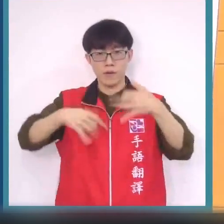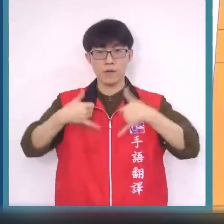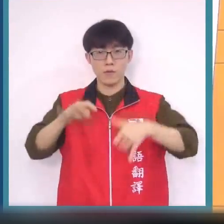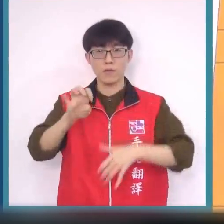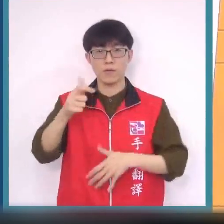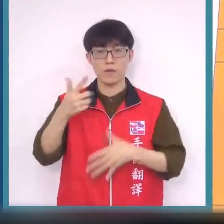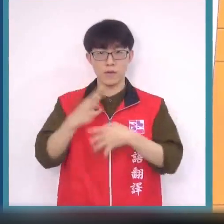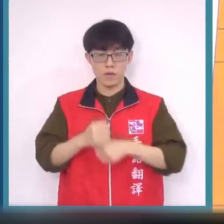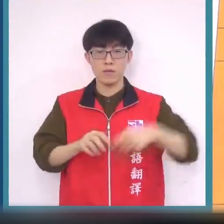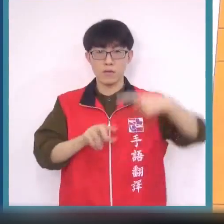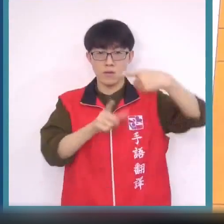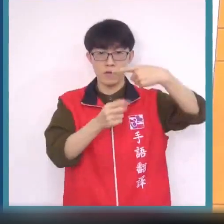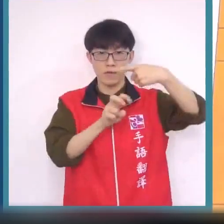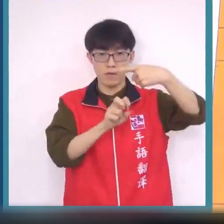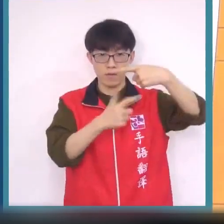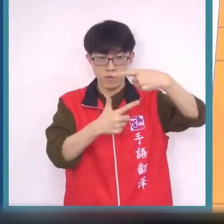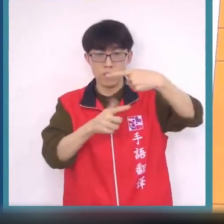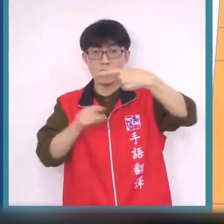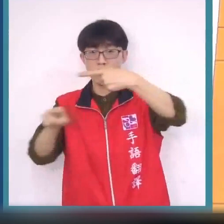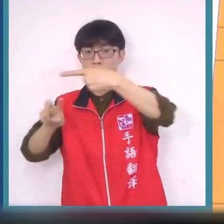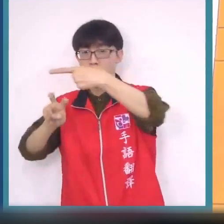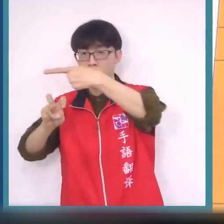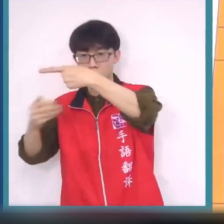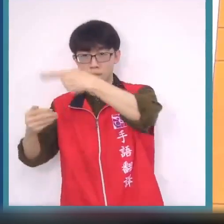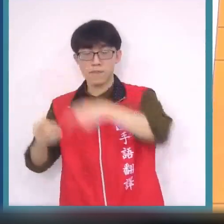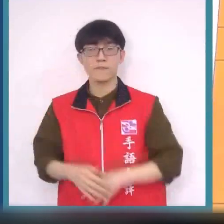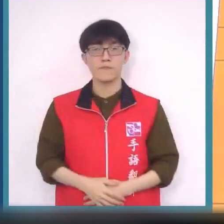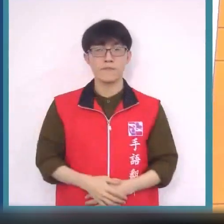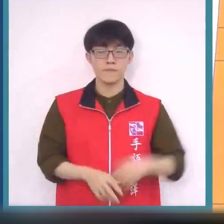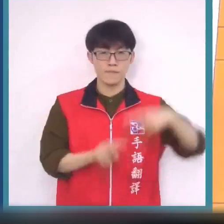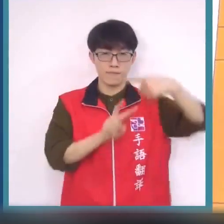的时间是1月26号到1月29号，